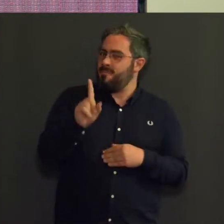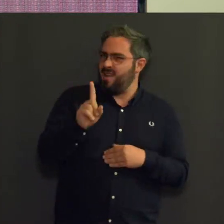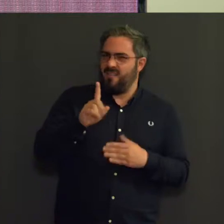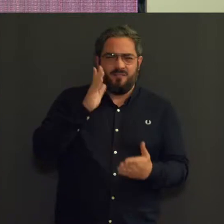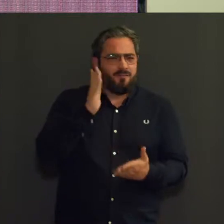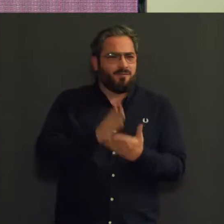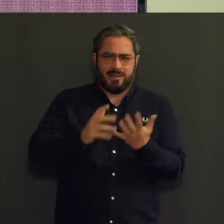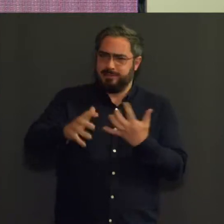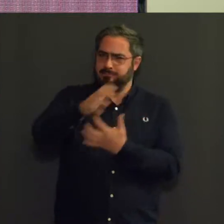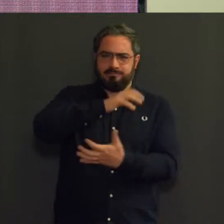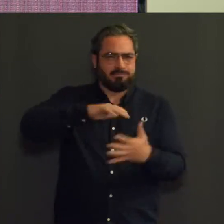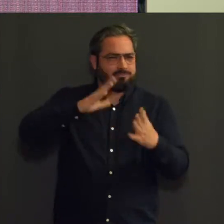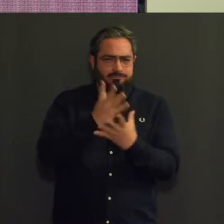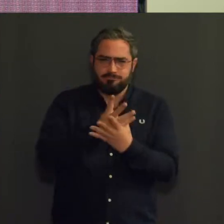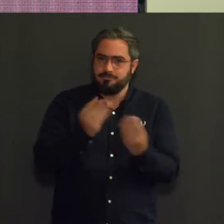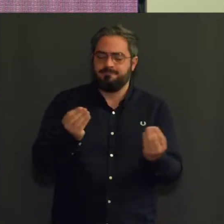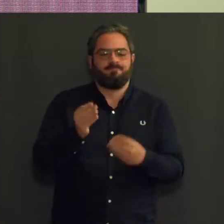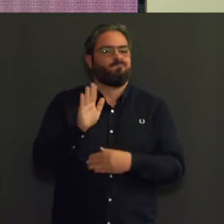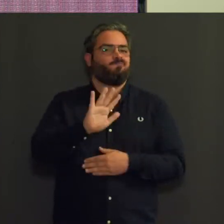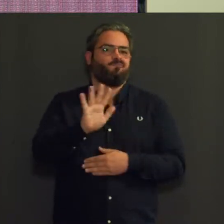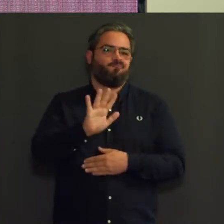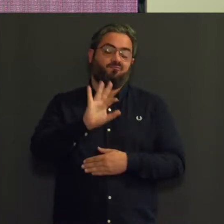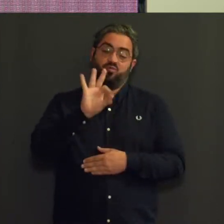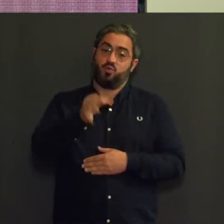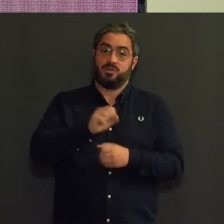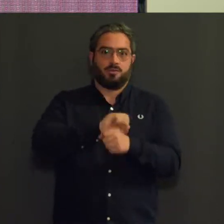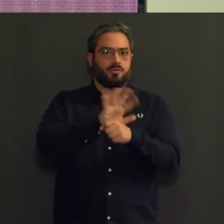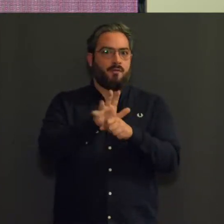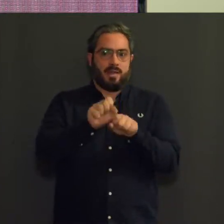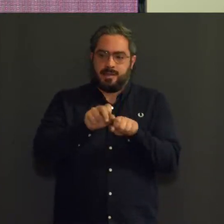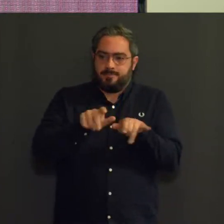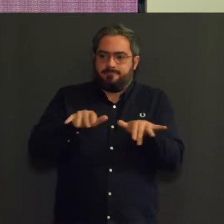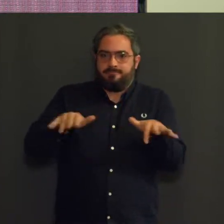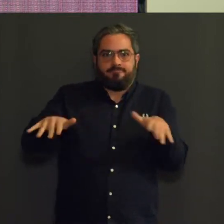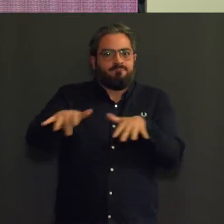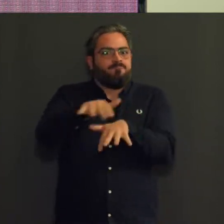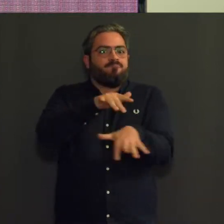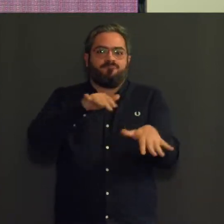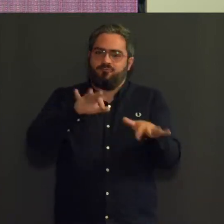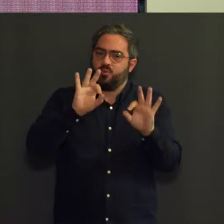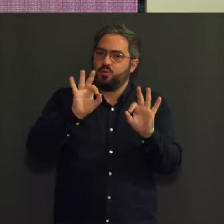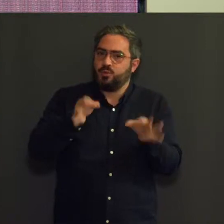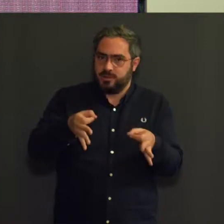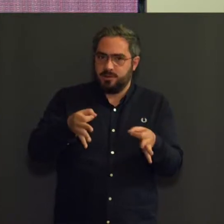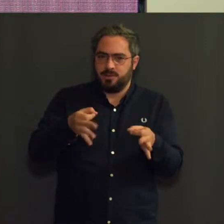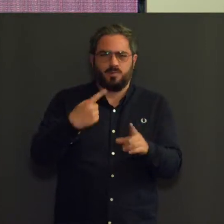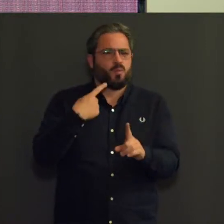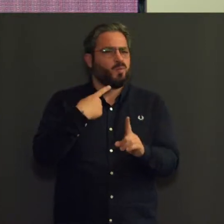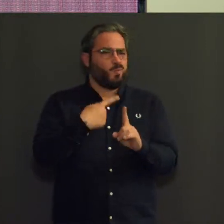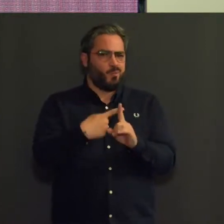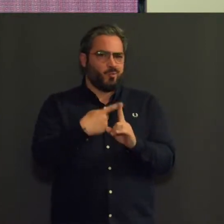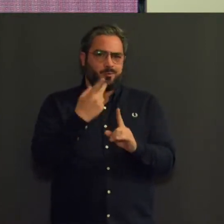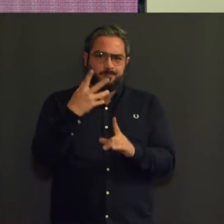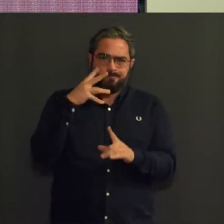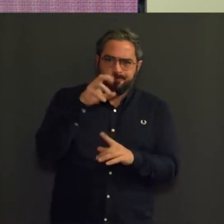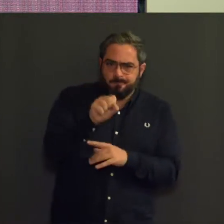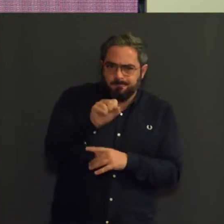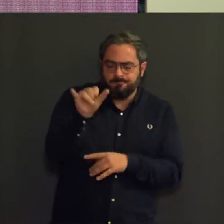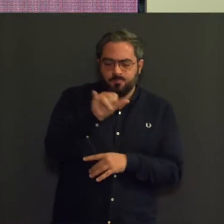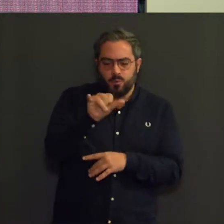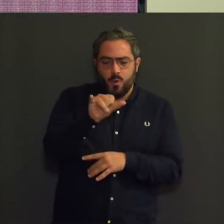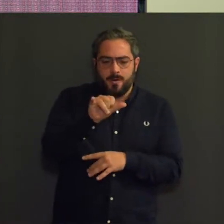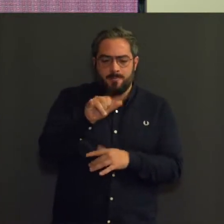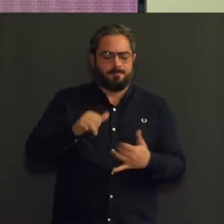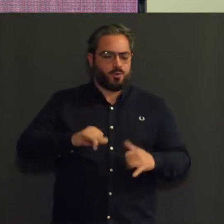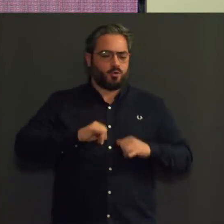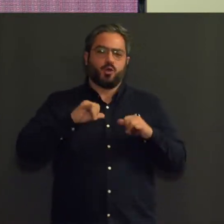sortis de l'auberge. Soyons clairs, le virus circule toujours et on constate un rajeunissement relatif de la